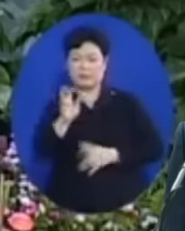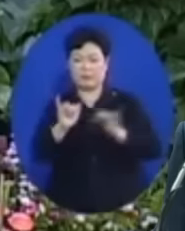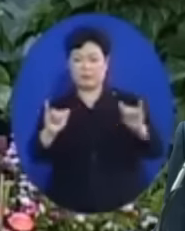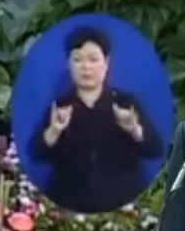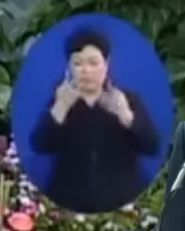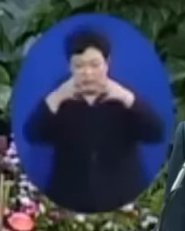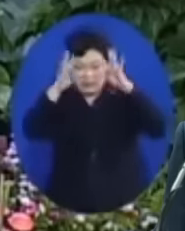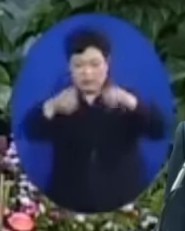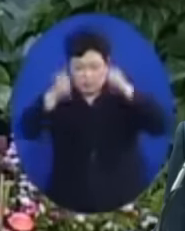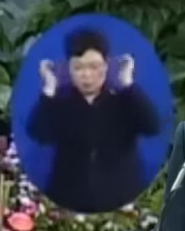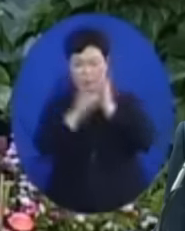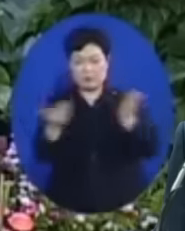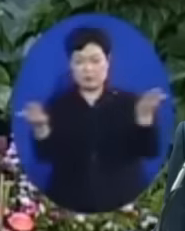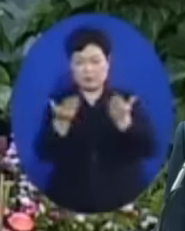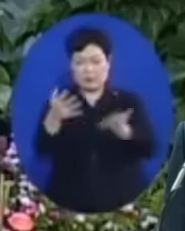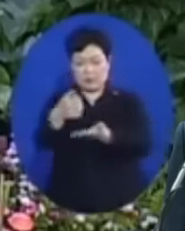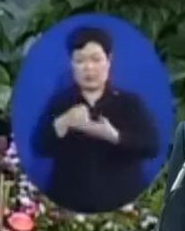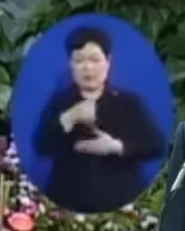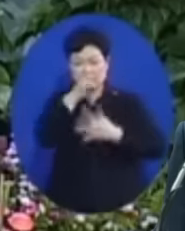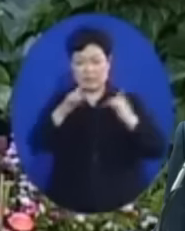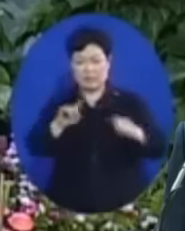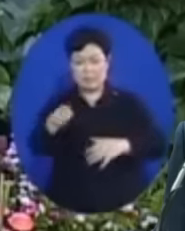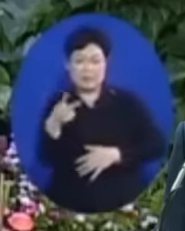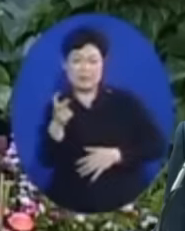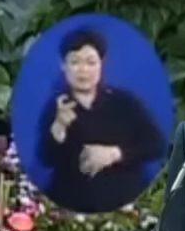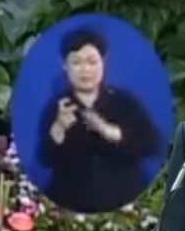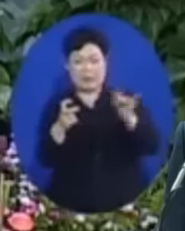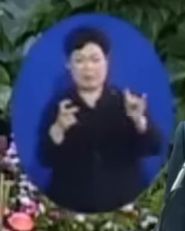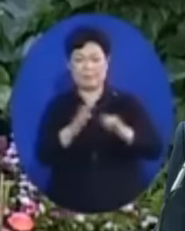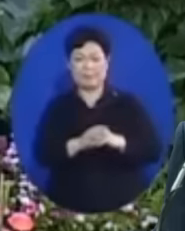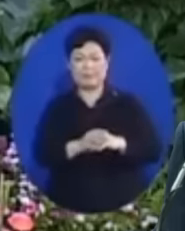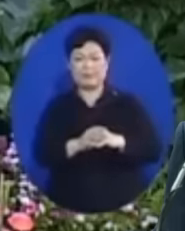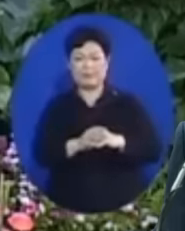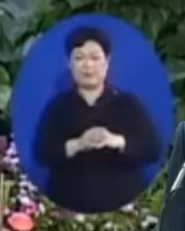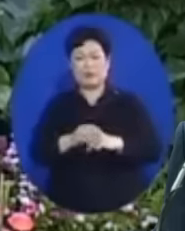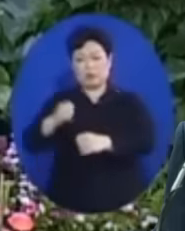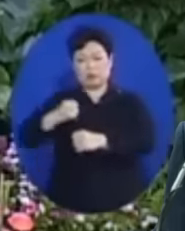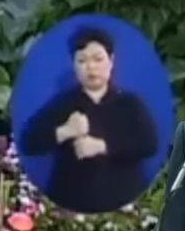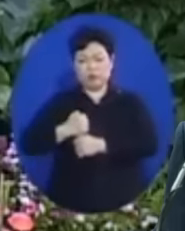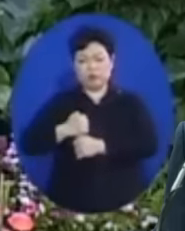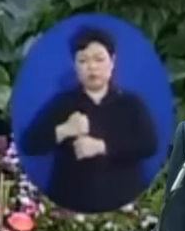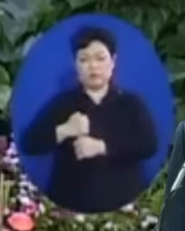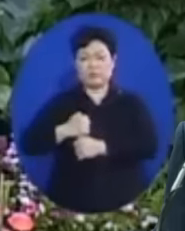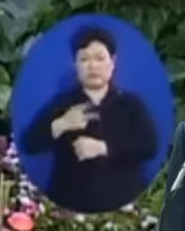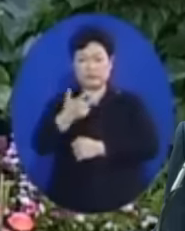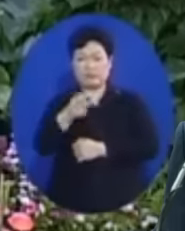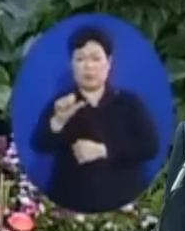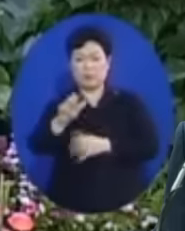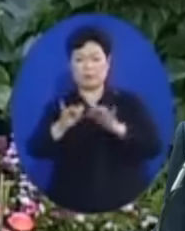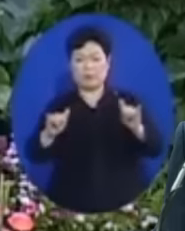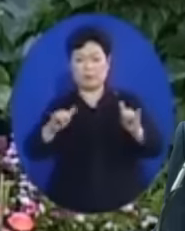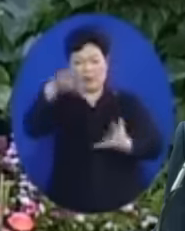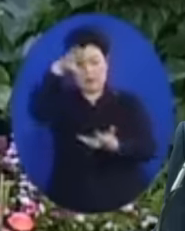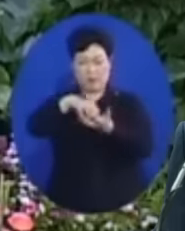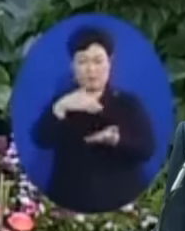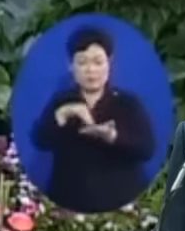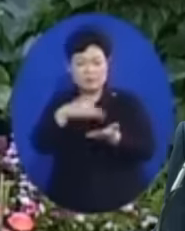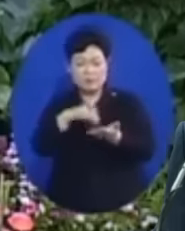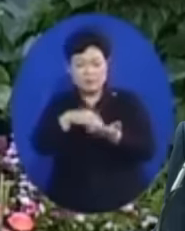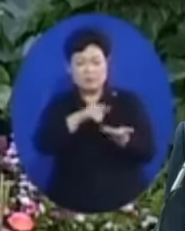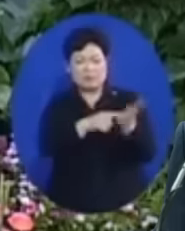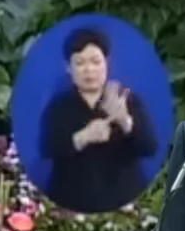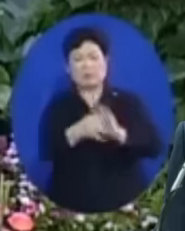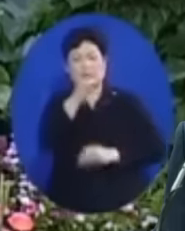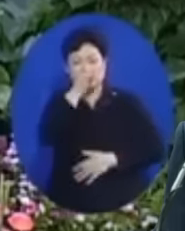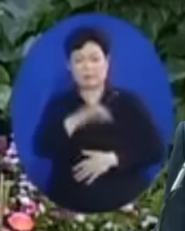또한 대학을 졸업하고 직업을 가지고 있는 사람이 120명, 군 장교로 일하는 사람이 75명이라는 숫자가 통계로 나온